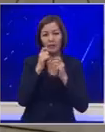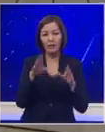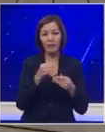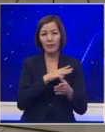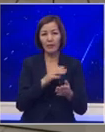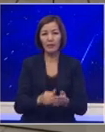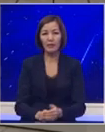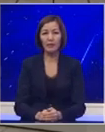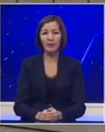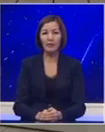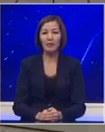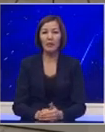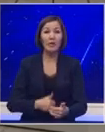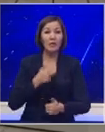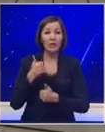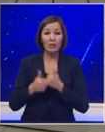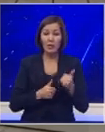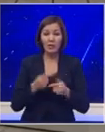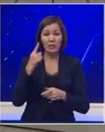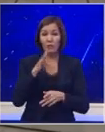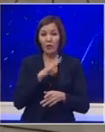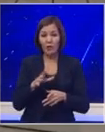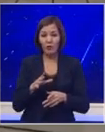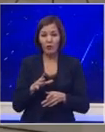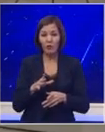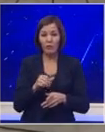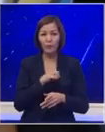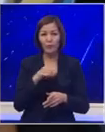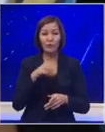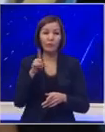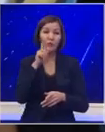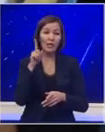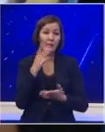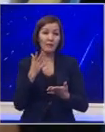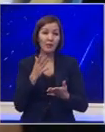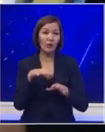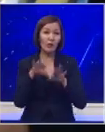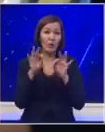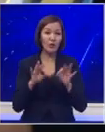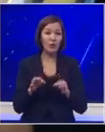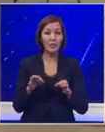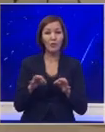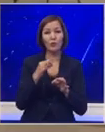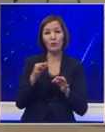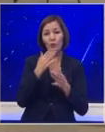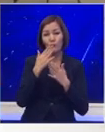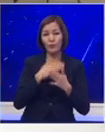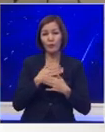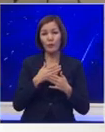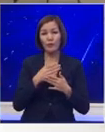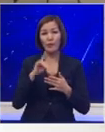марапатталды. Жарыс ештеңке деп мен ойлаған жоқ. Мен өзім жас кезімнен осы өнерге жақынмын. Бала